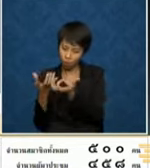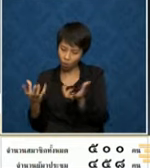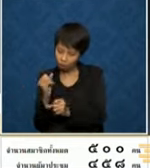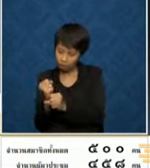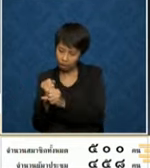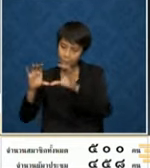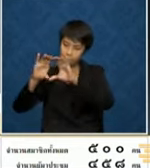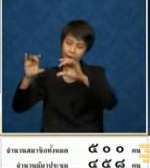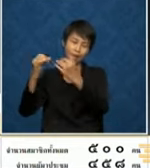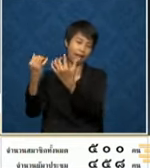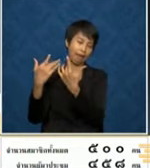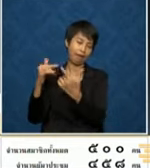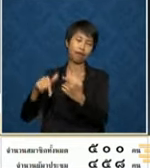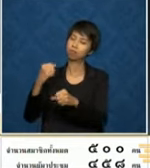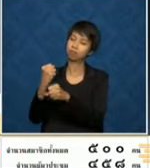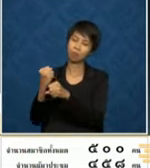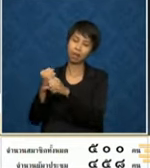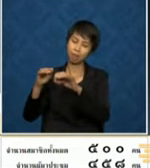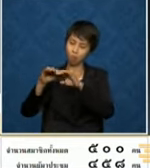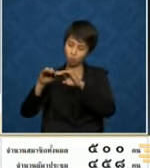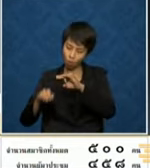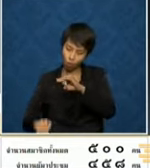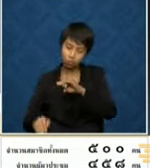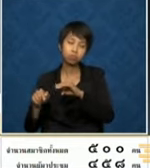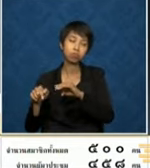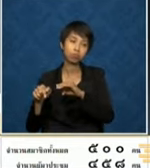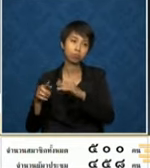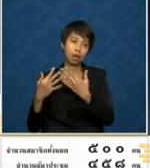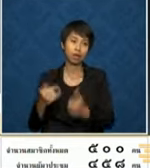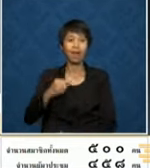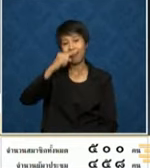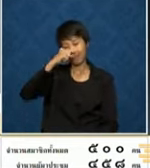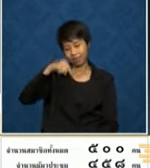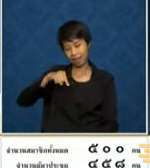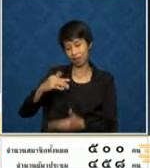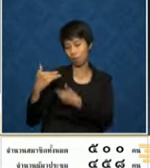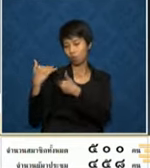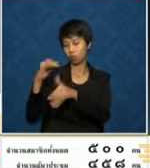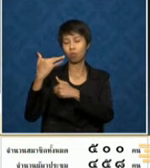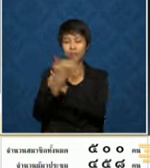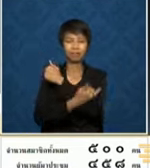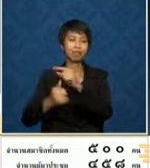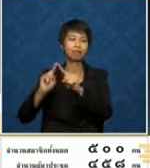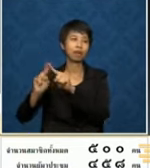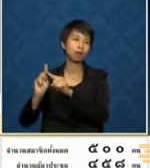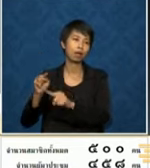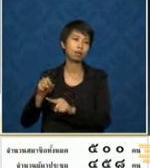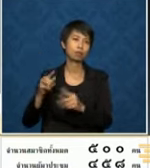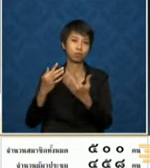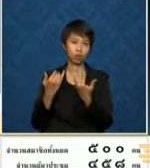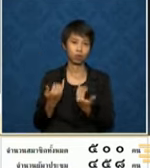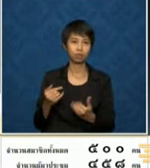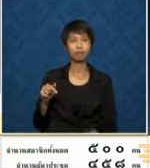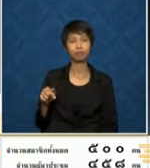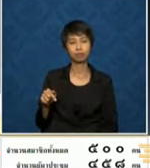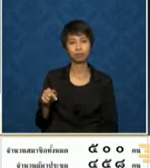พื่อใช้ในภายในประเทศได้พอเราไปดูความสามารถในการแข่งขันในการส่งออกไปในประเทศอื่นๆก็พบว่าเพอร์ฟอร์แมนซ์ของเรา